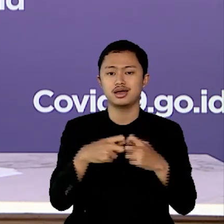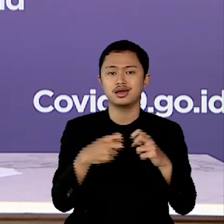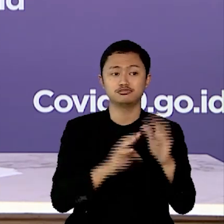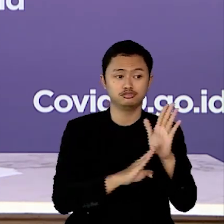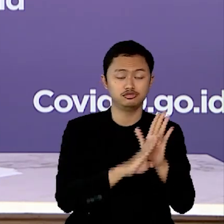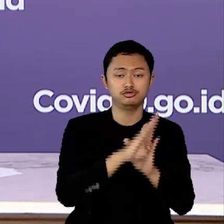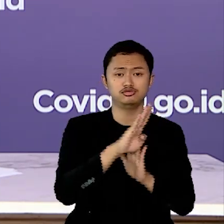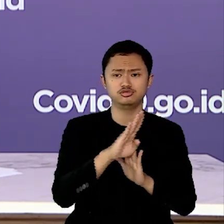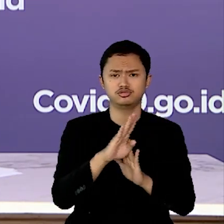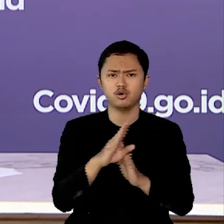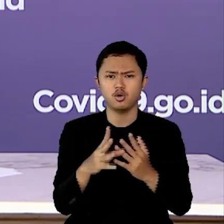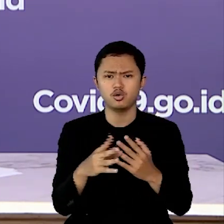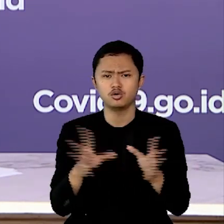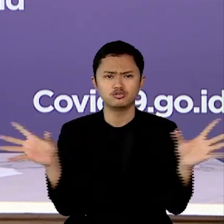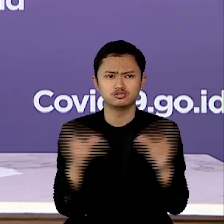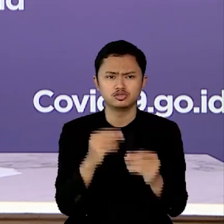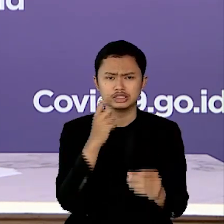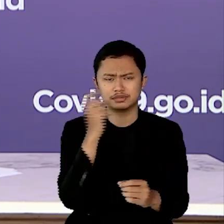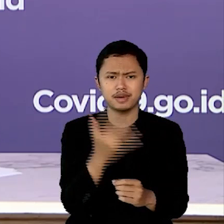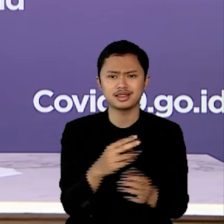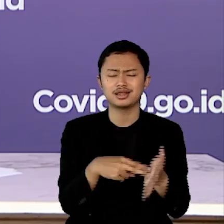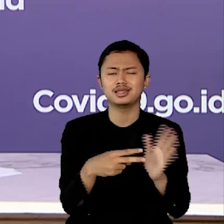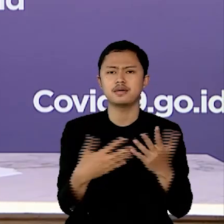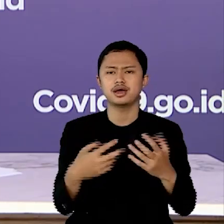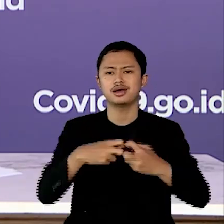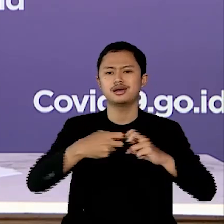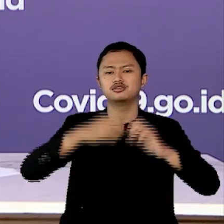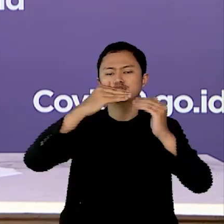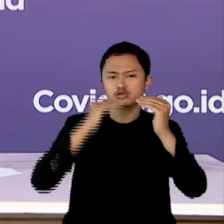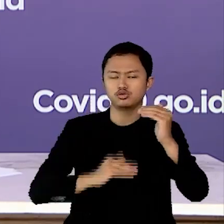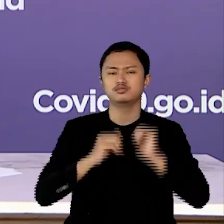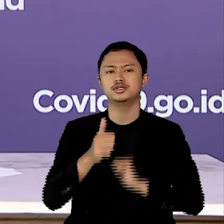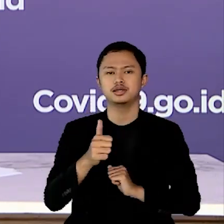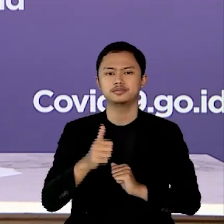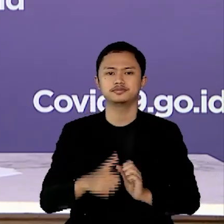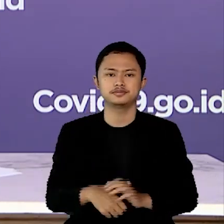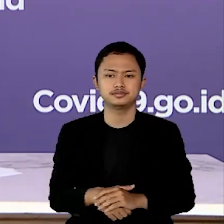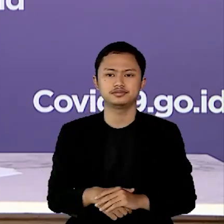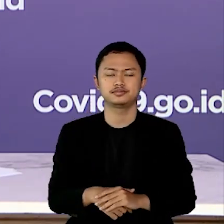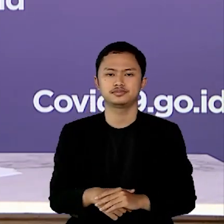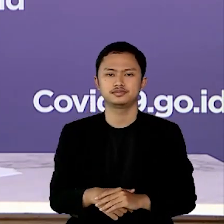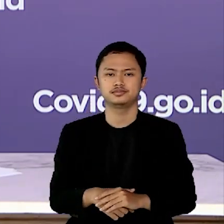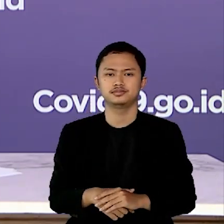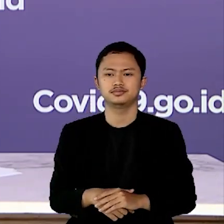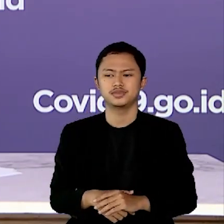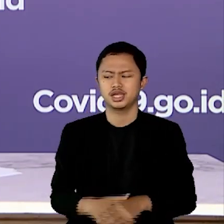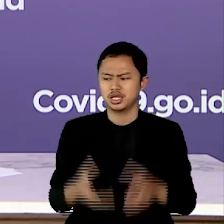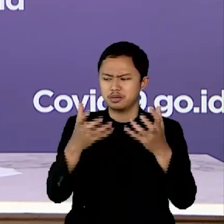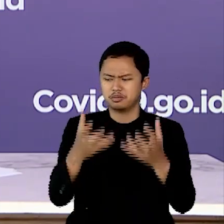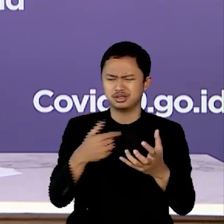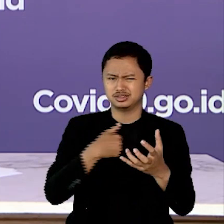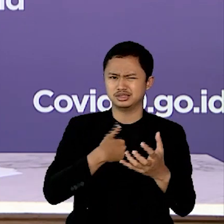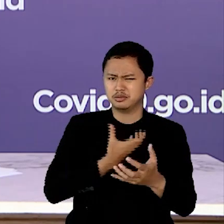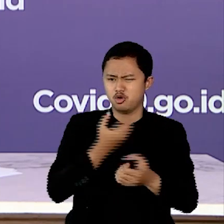betul-betul cepat diatasi tentunya dapat mempercepat turunnya kasus di tingkat provinsi pula sangat